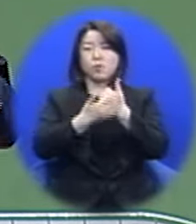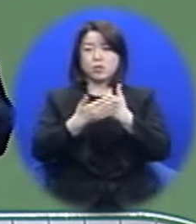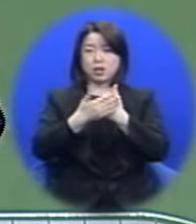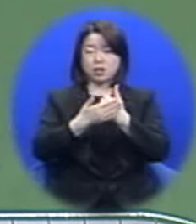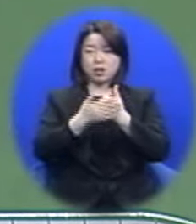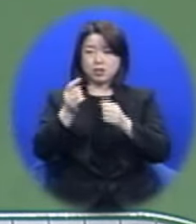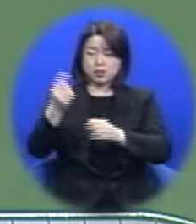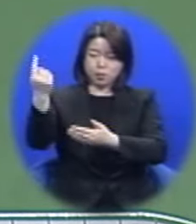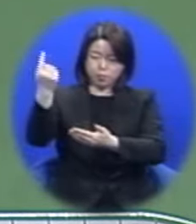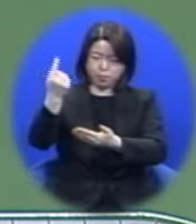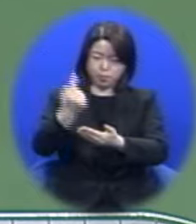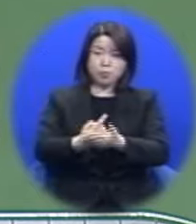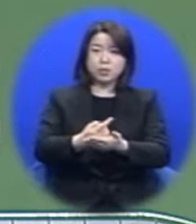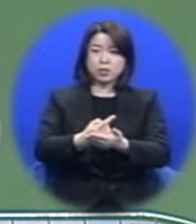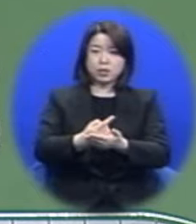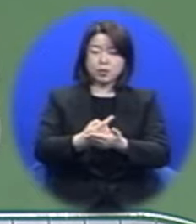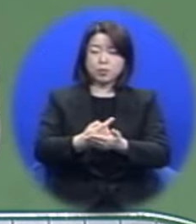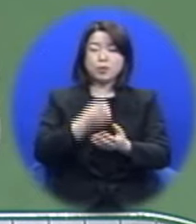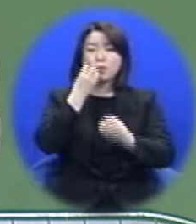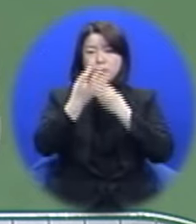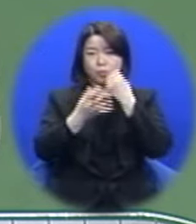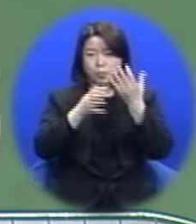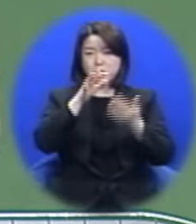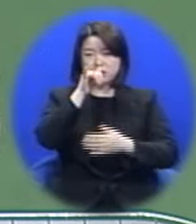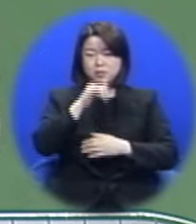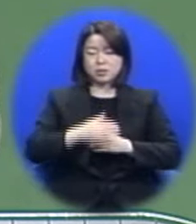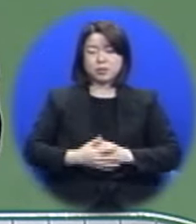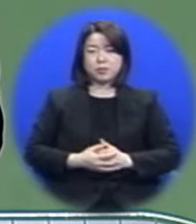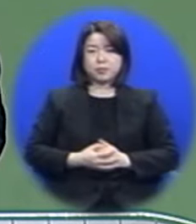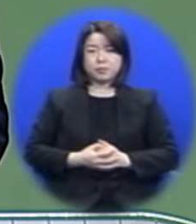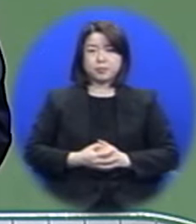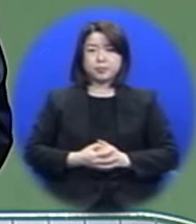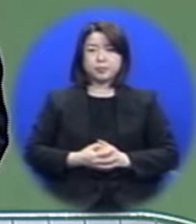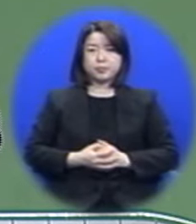놀랍게 임하였다고 그가 그렇게 고백했습니다.